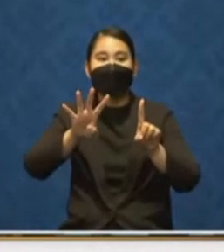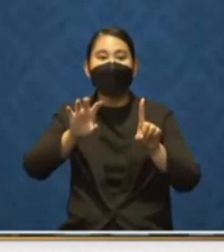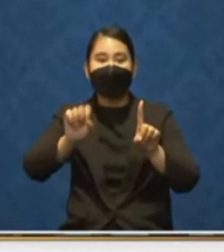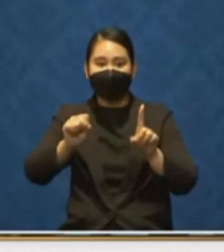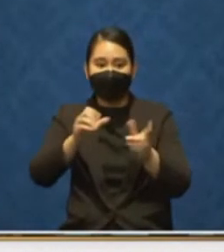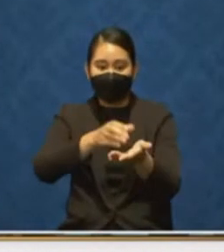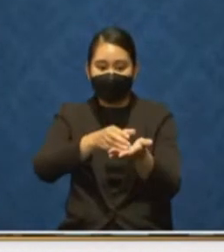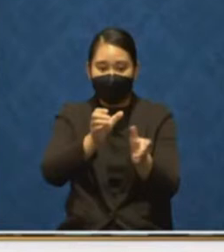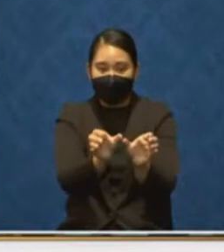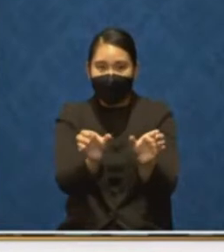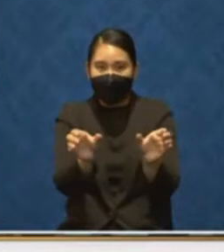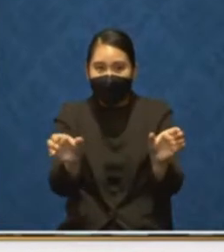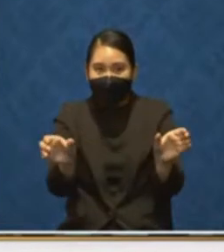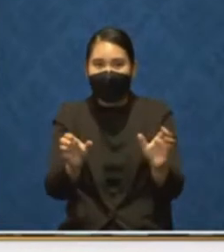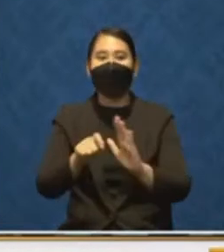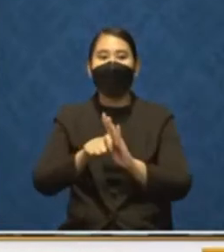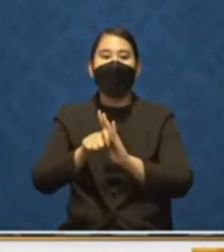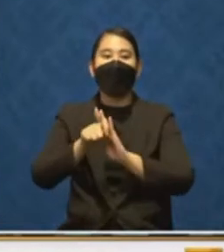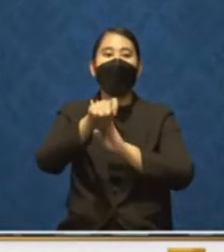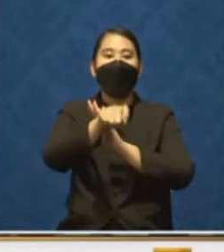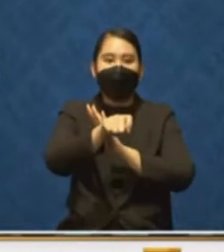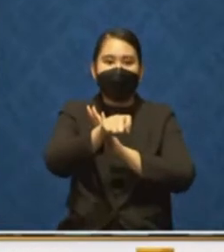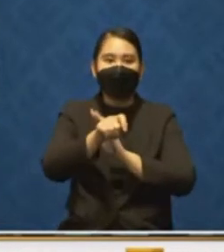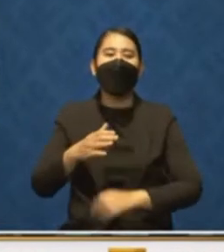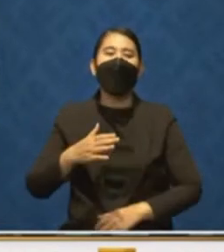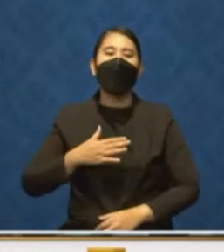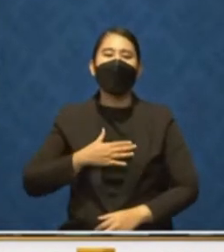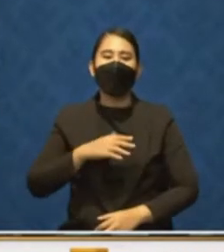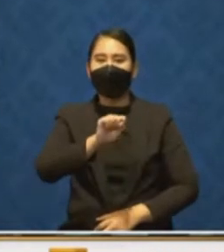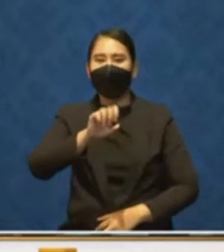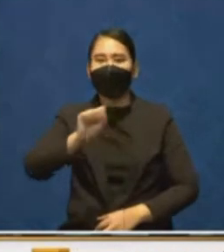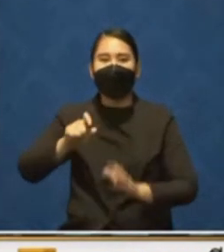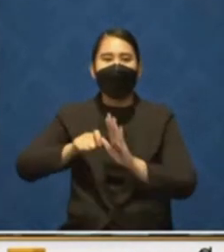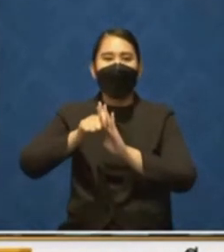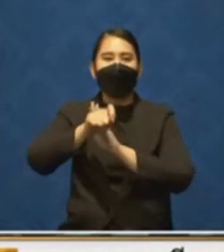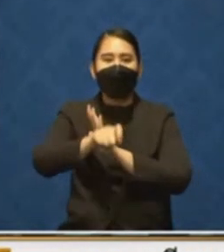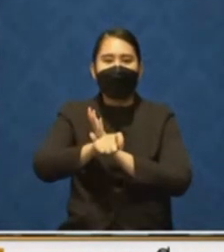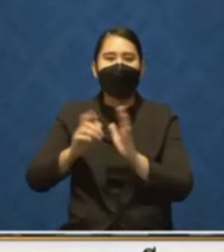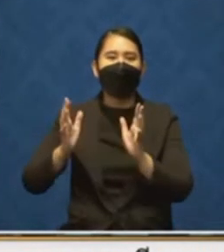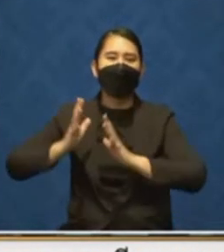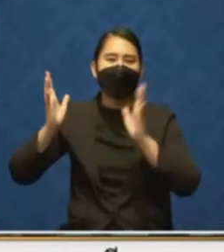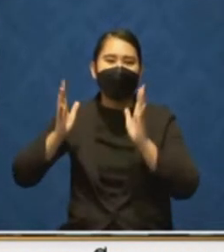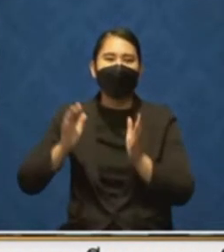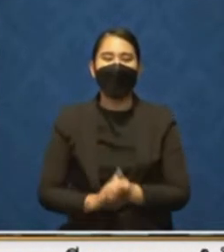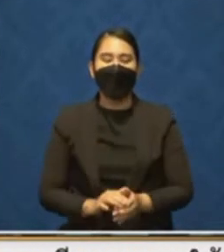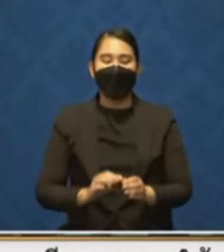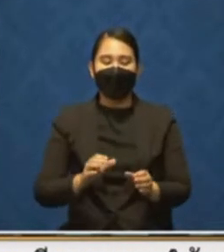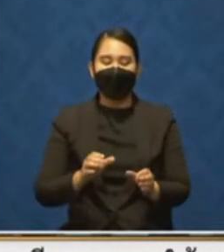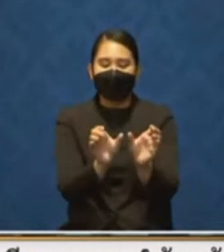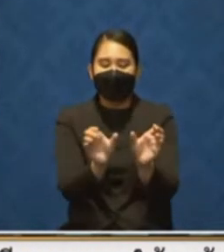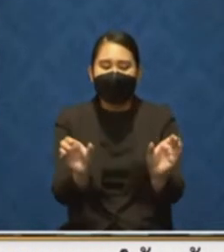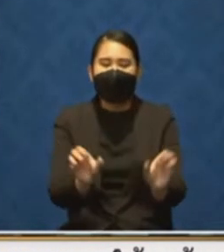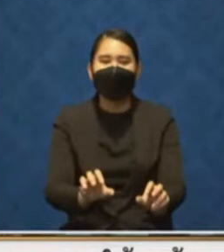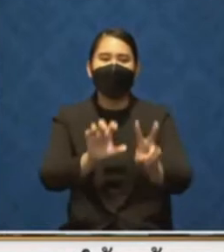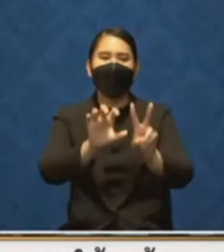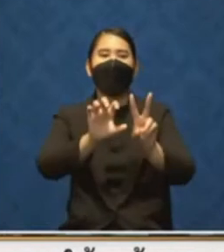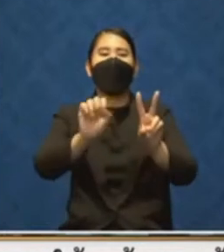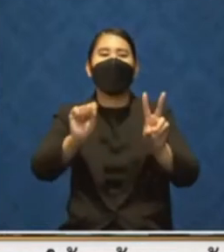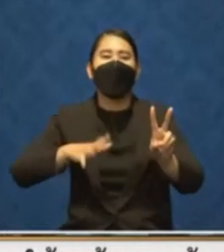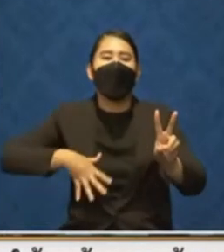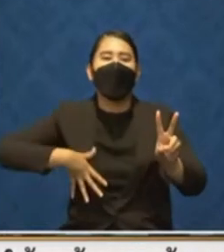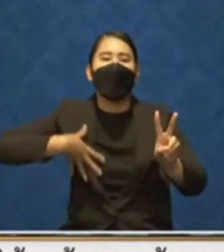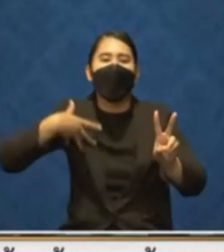ไปที่โคราชนี่สมาชิกโคราชผมนั่งกันอยู่เยอะแยะไปสองแสนขวดใจจะขาดการ์ดน้ำ